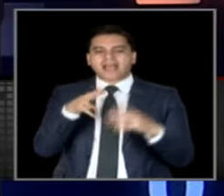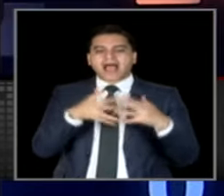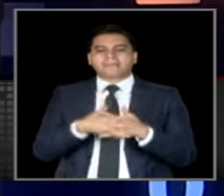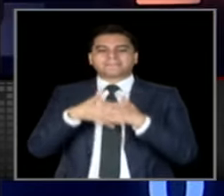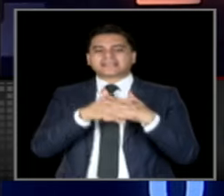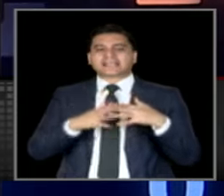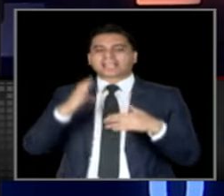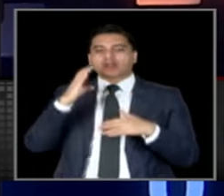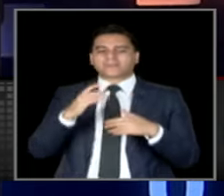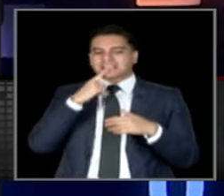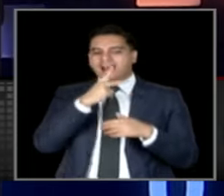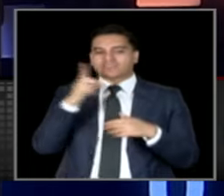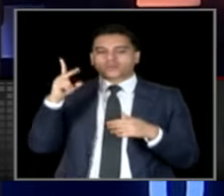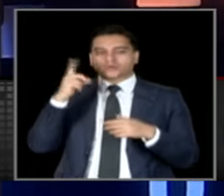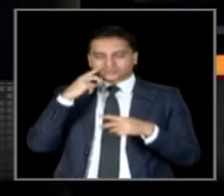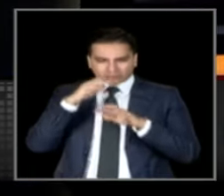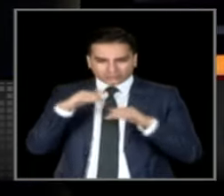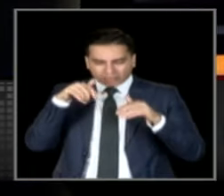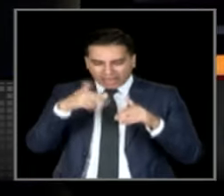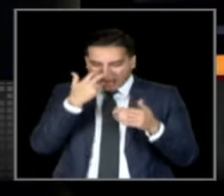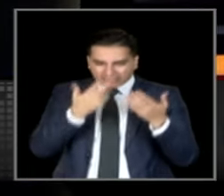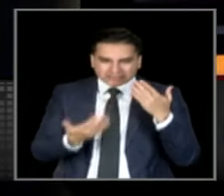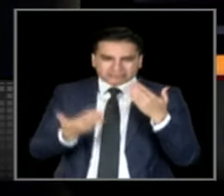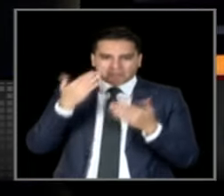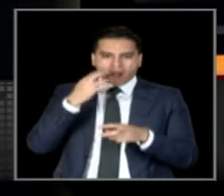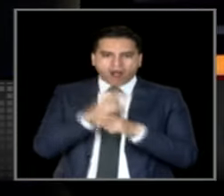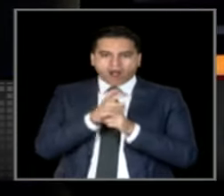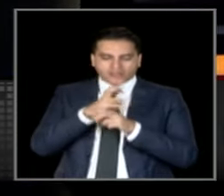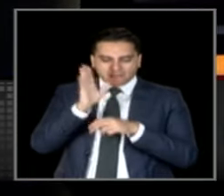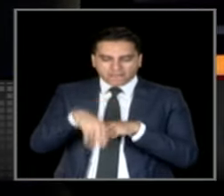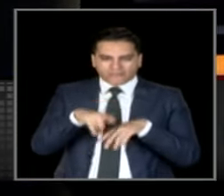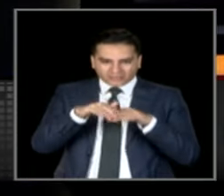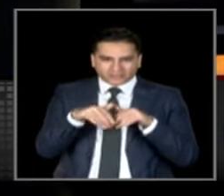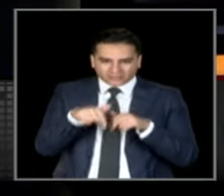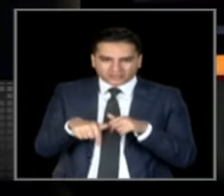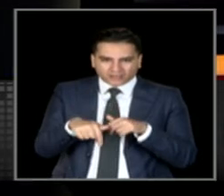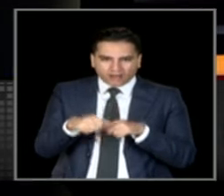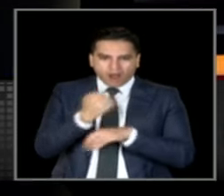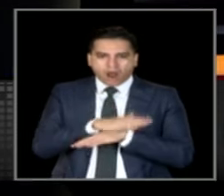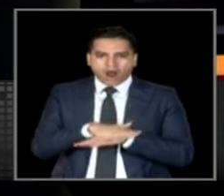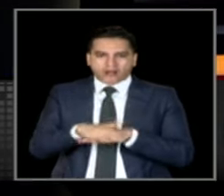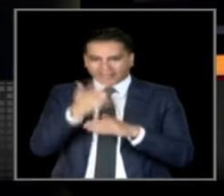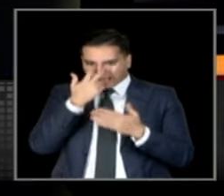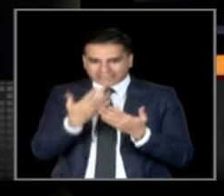تم اكتشاف بقايا الحفرية في صحراء بالدولة دي.